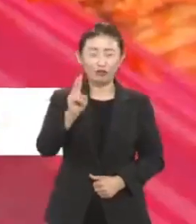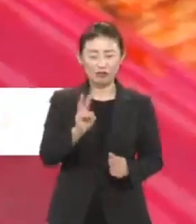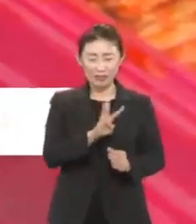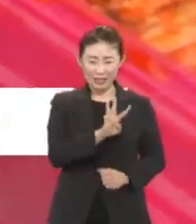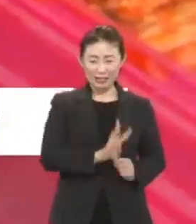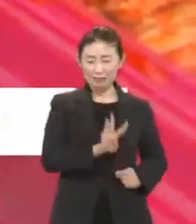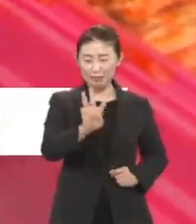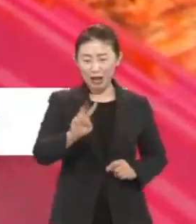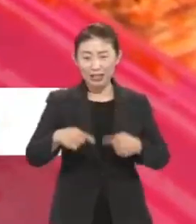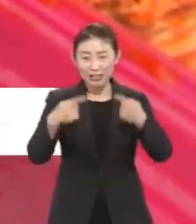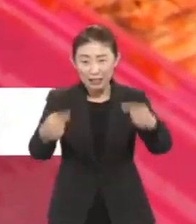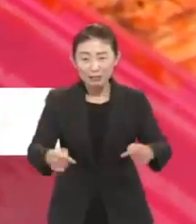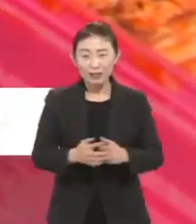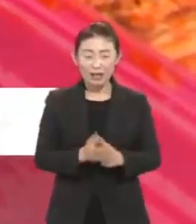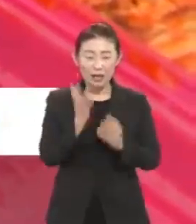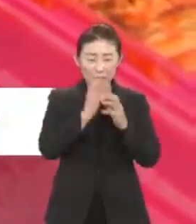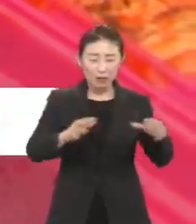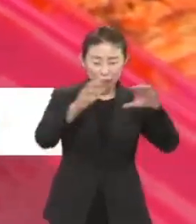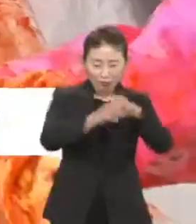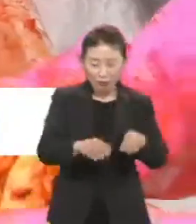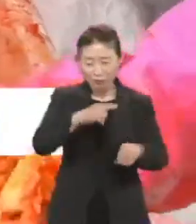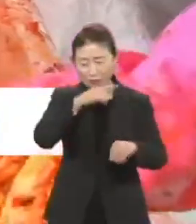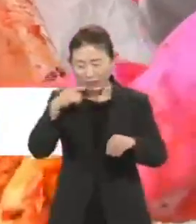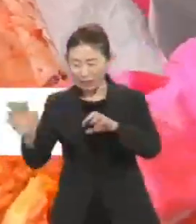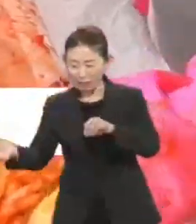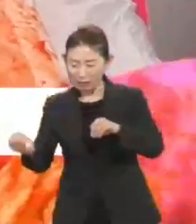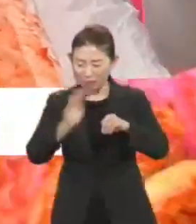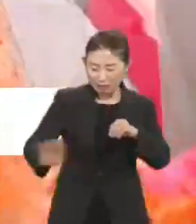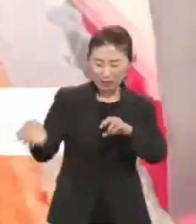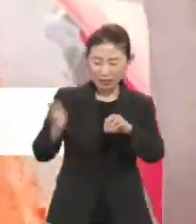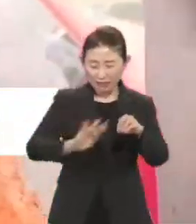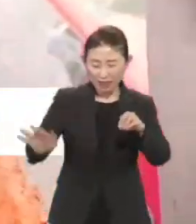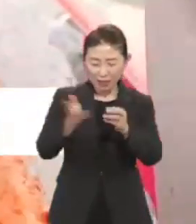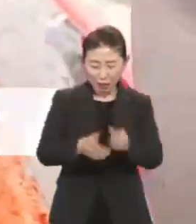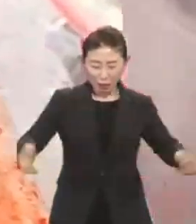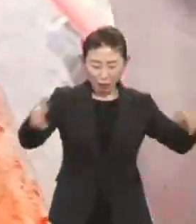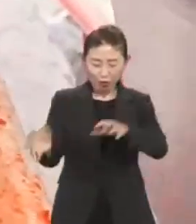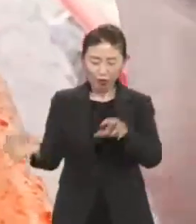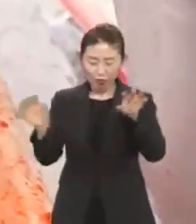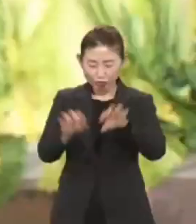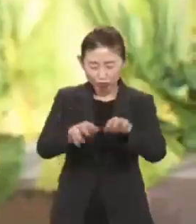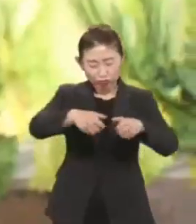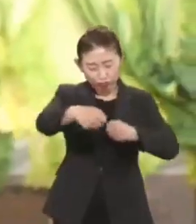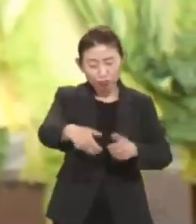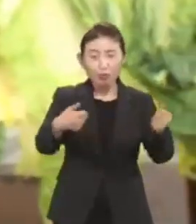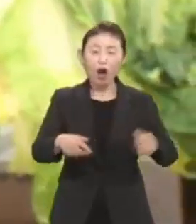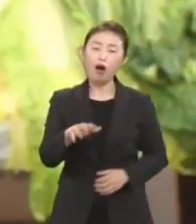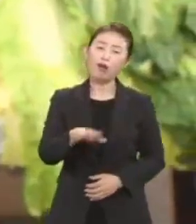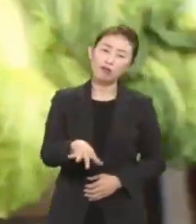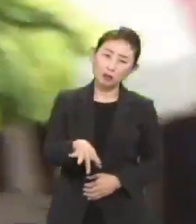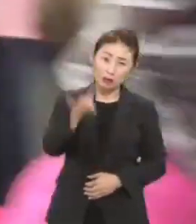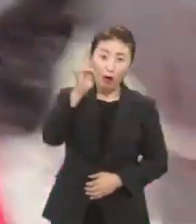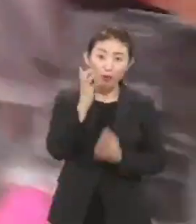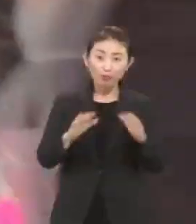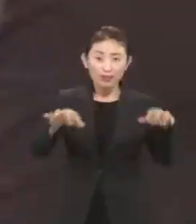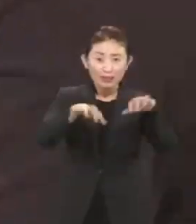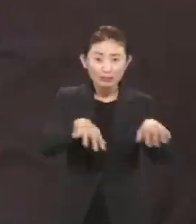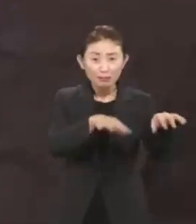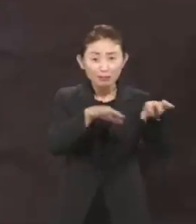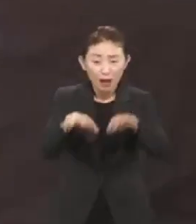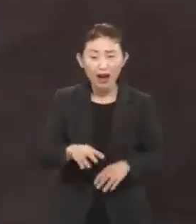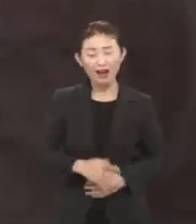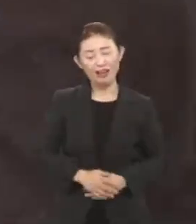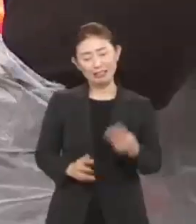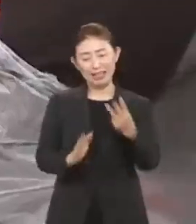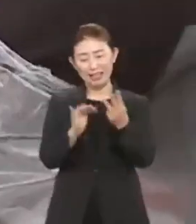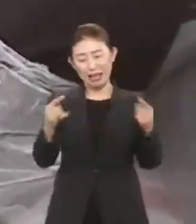빨간 양념을 버무려 맛있게 담근 김치를 김치통에 차곡차곡 넣습니다. 처음 해보는 김장이지만 가족과